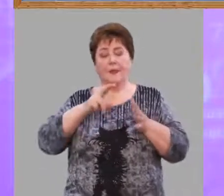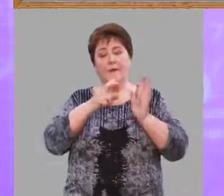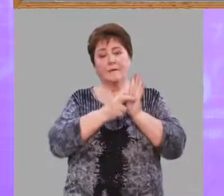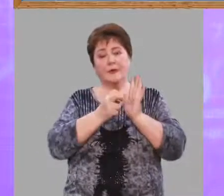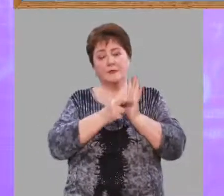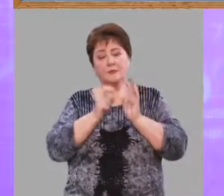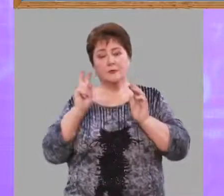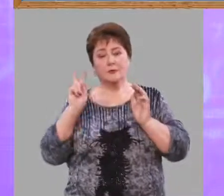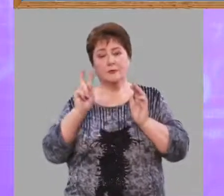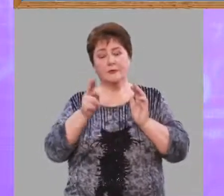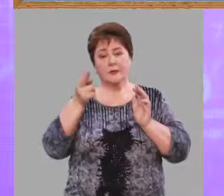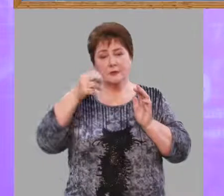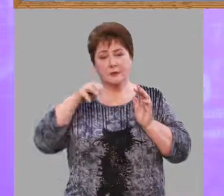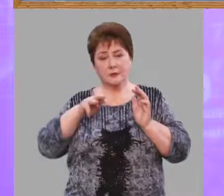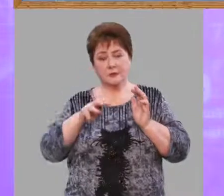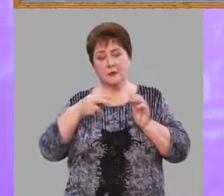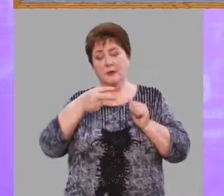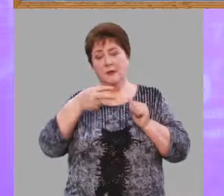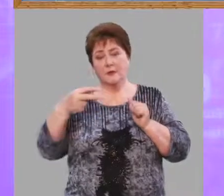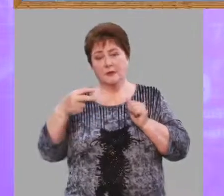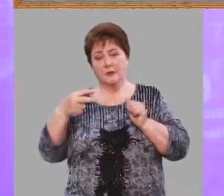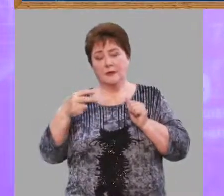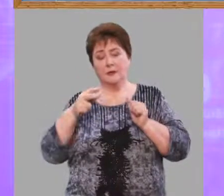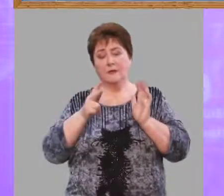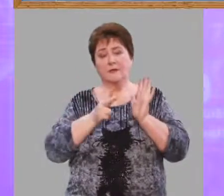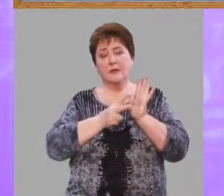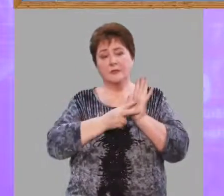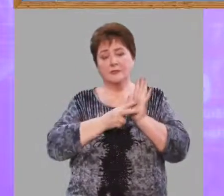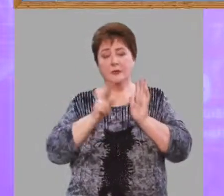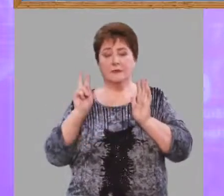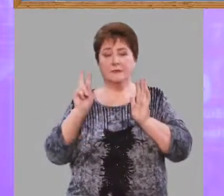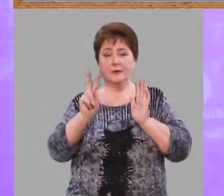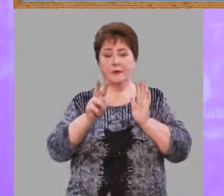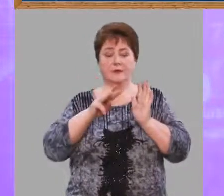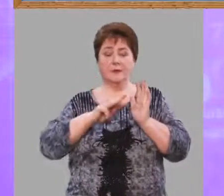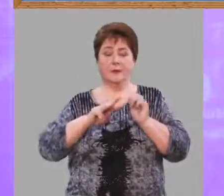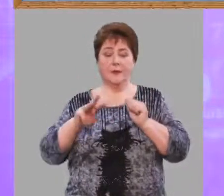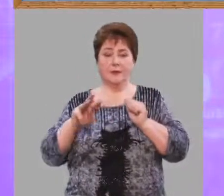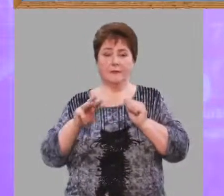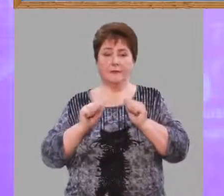800 квадратных дециметров равны 8 квадратных метров.